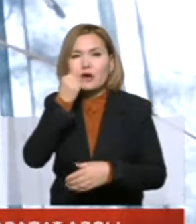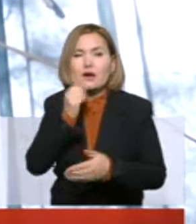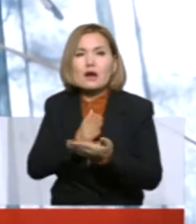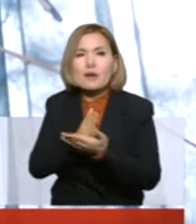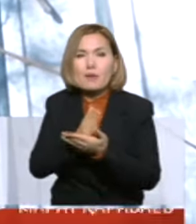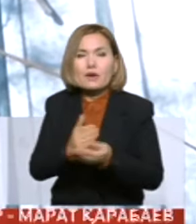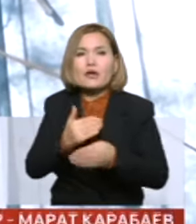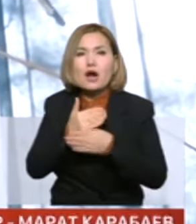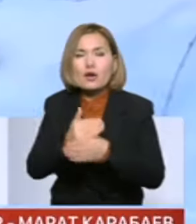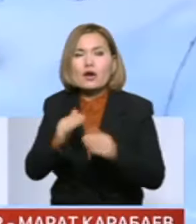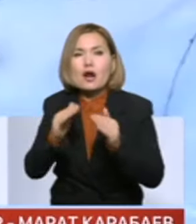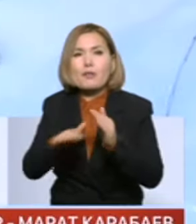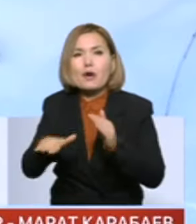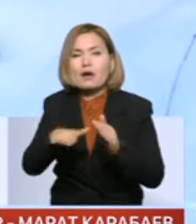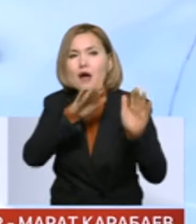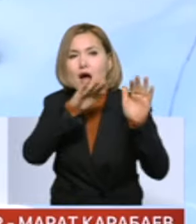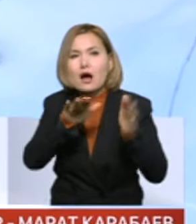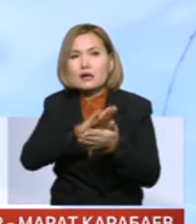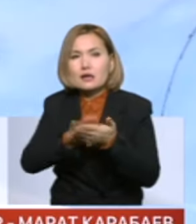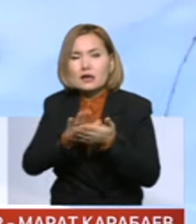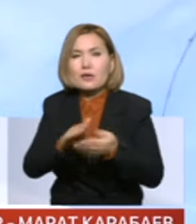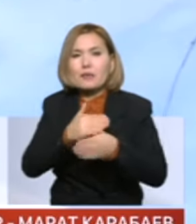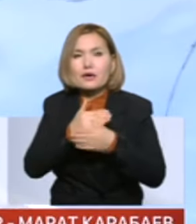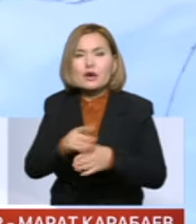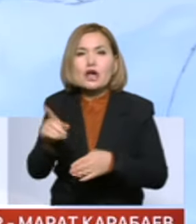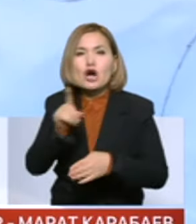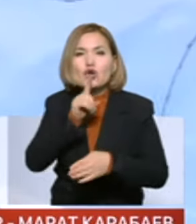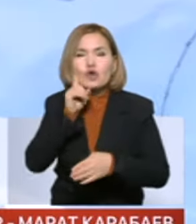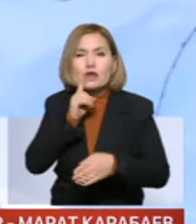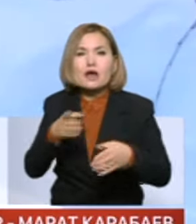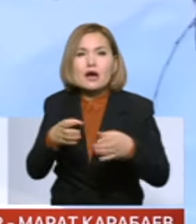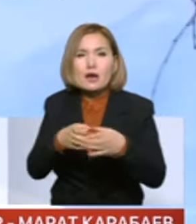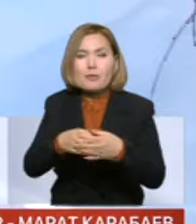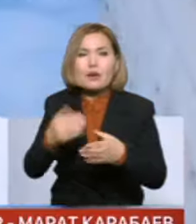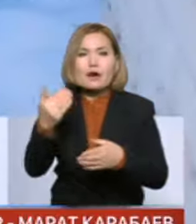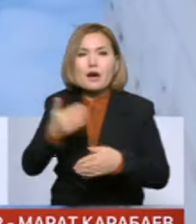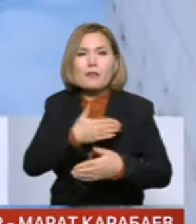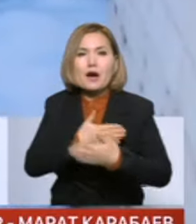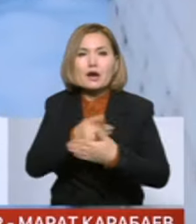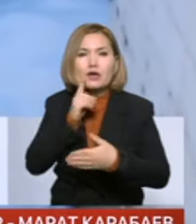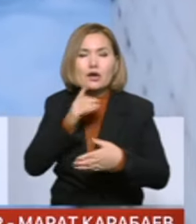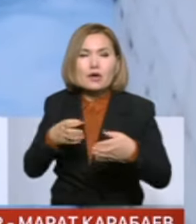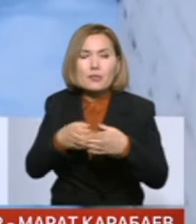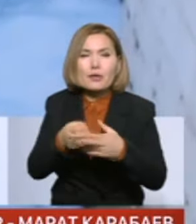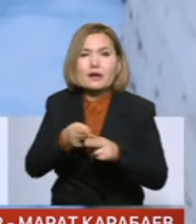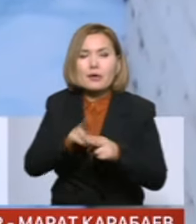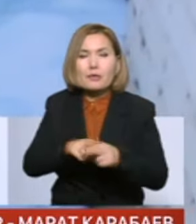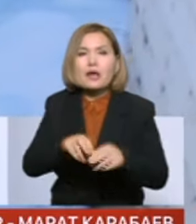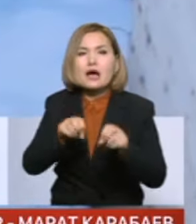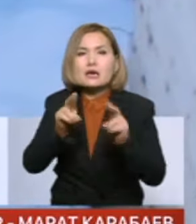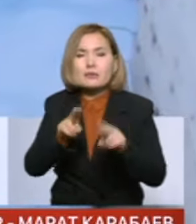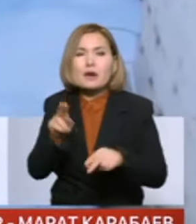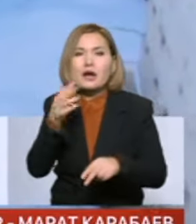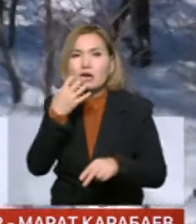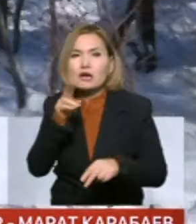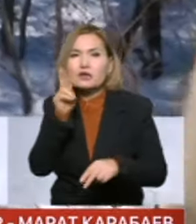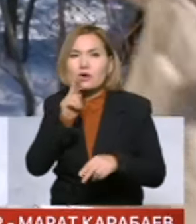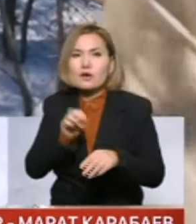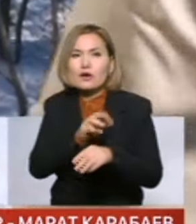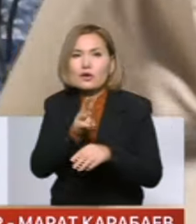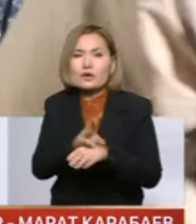көрсетіп, аулаларын қардан тазартты. Жастар рухы жастар қанатының волонтерлері кел шай ішейік акциясын да